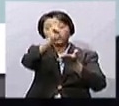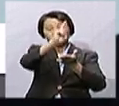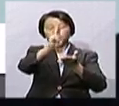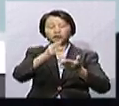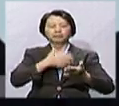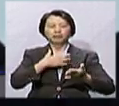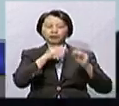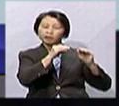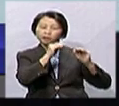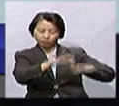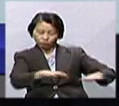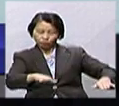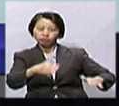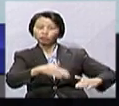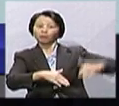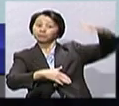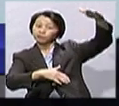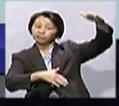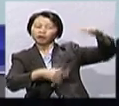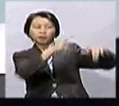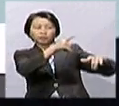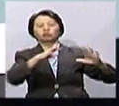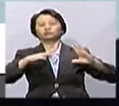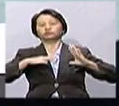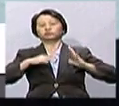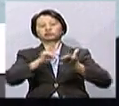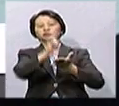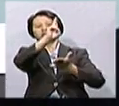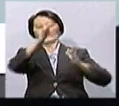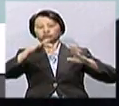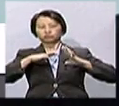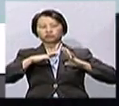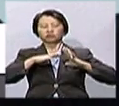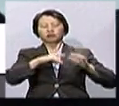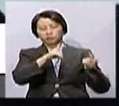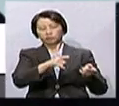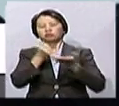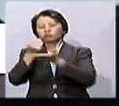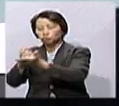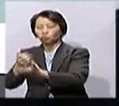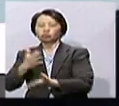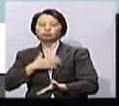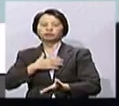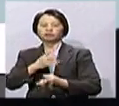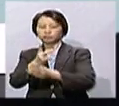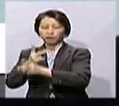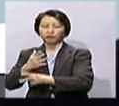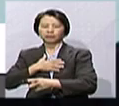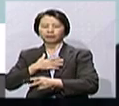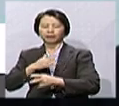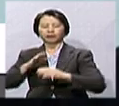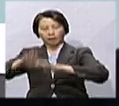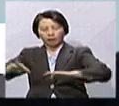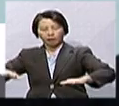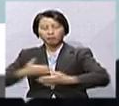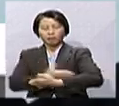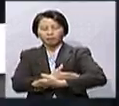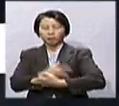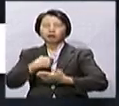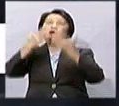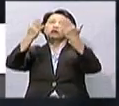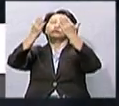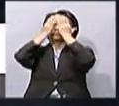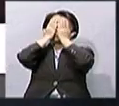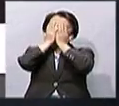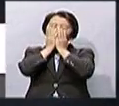Pergi-gilir, volunteer jaga anak saya lah. Jadi masak semua mak dia orang tolong. Jadi saya memang syukur pada Tuhan.